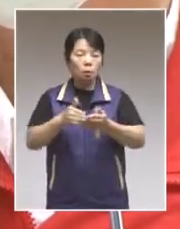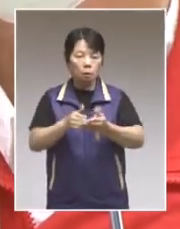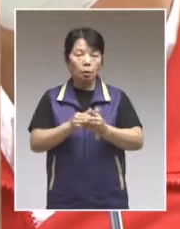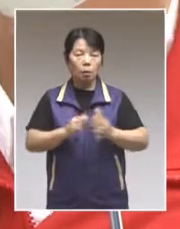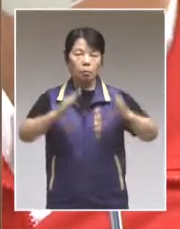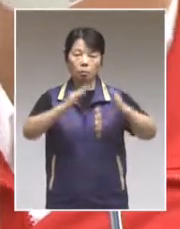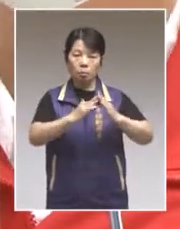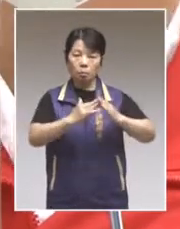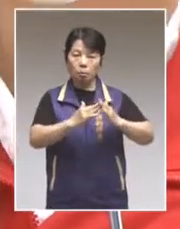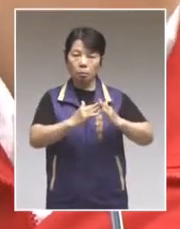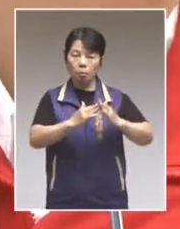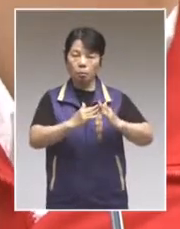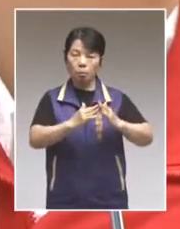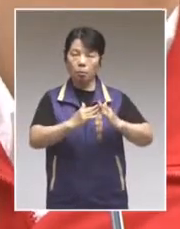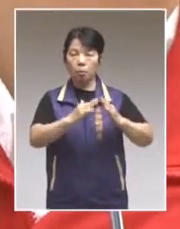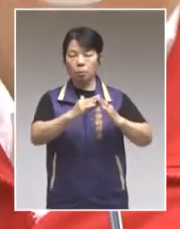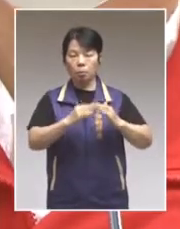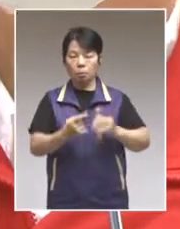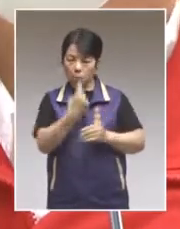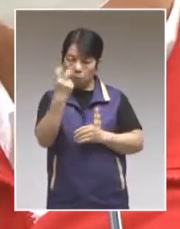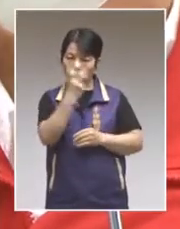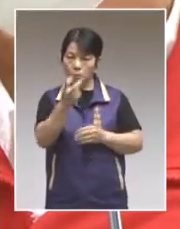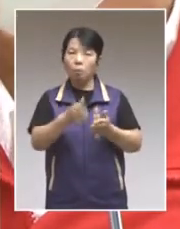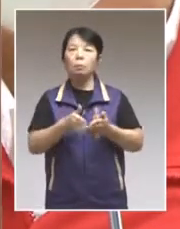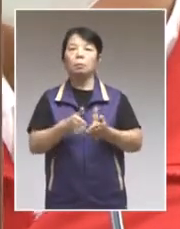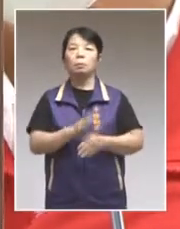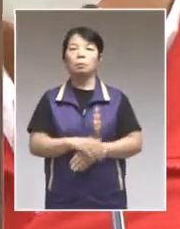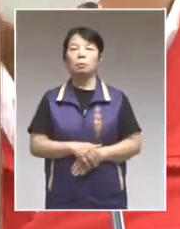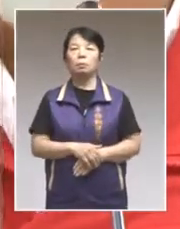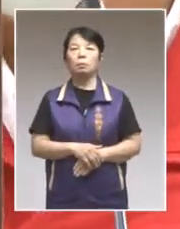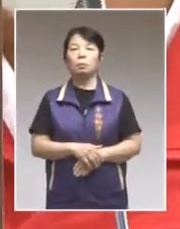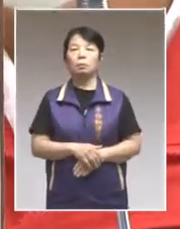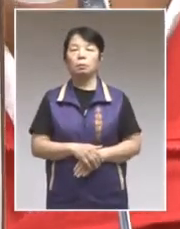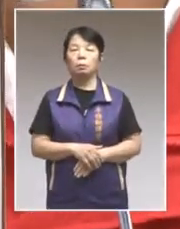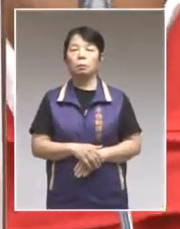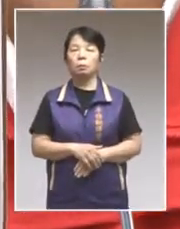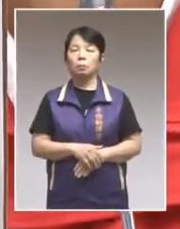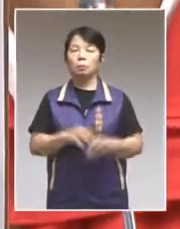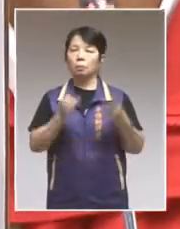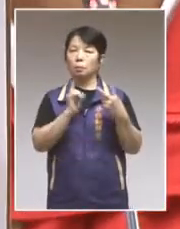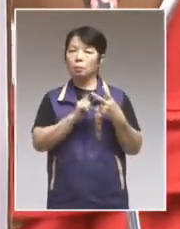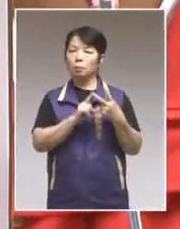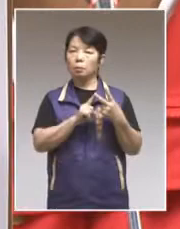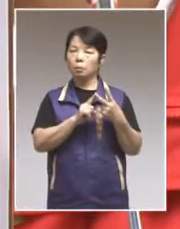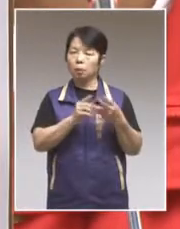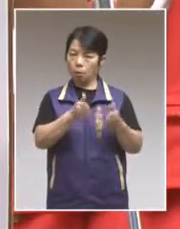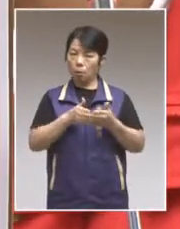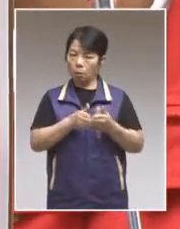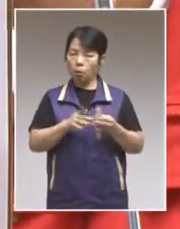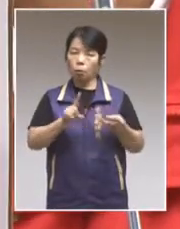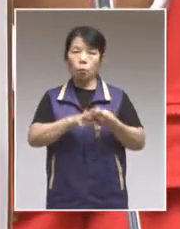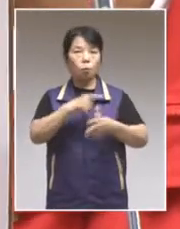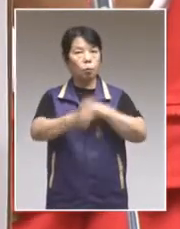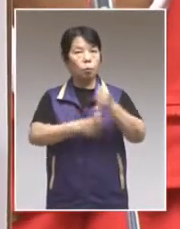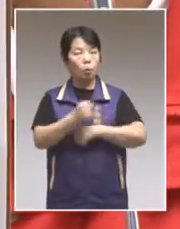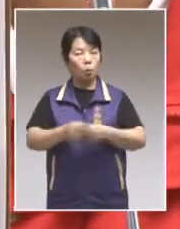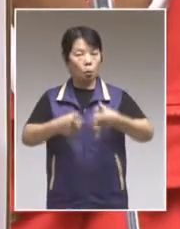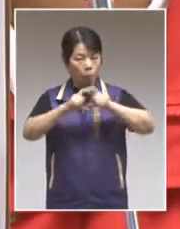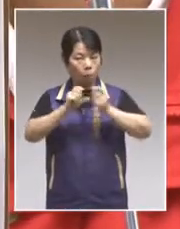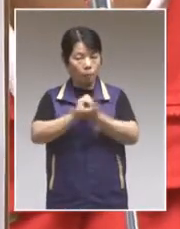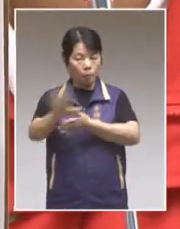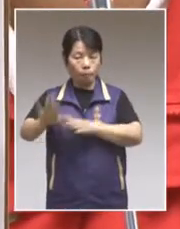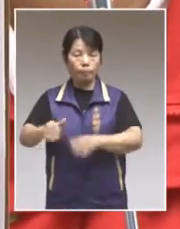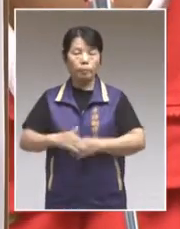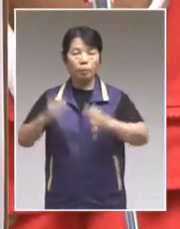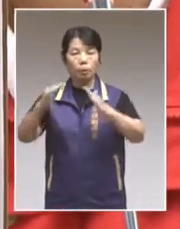家快筛，好，那第二个呢，你要主动回报你同住家